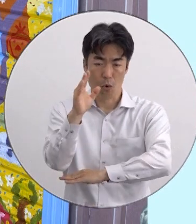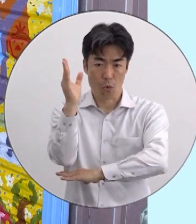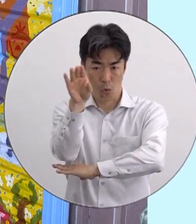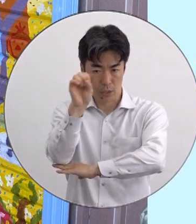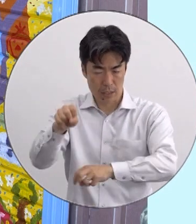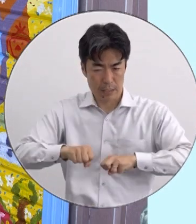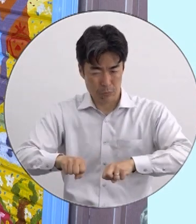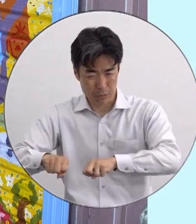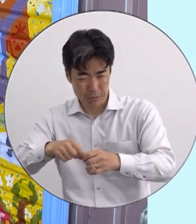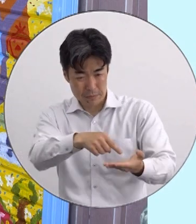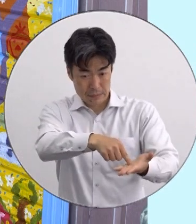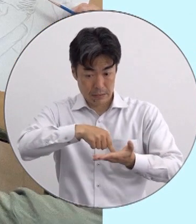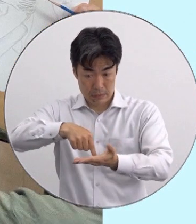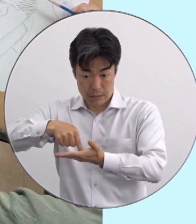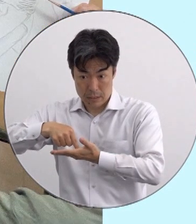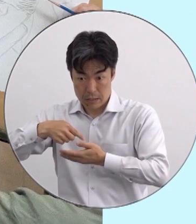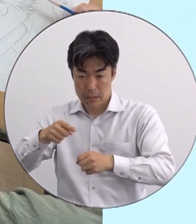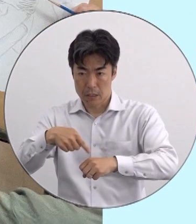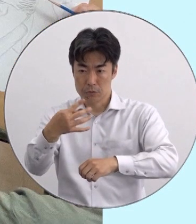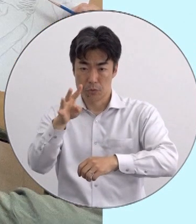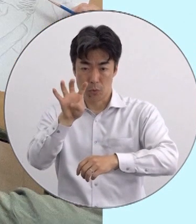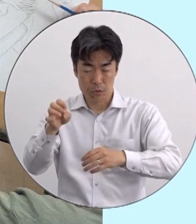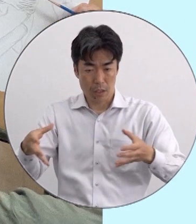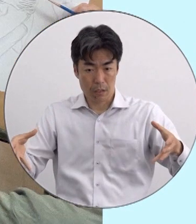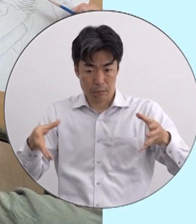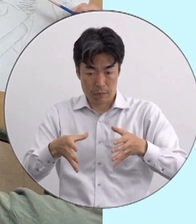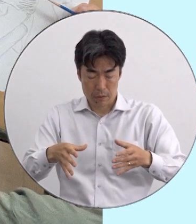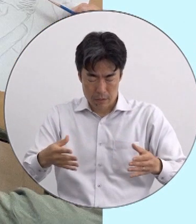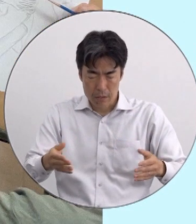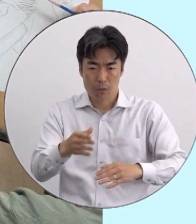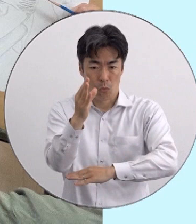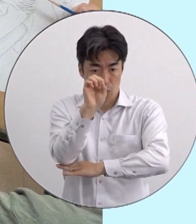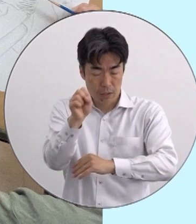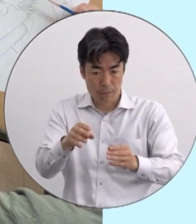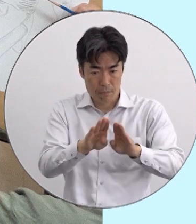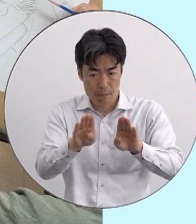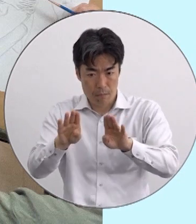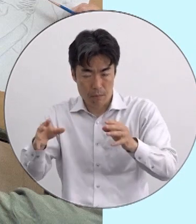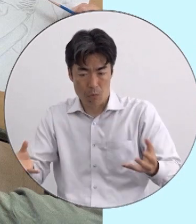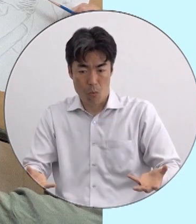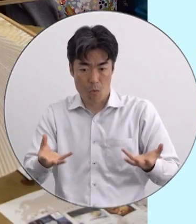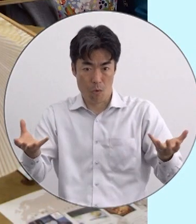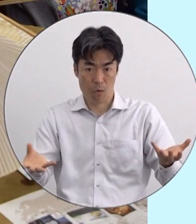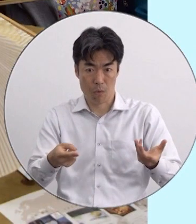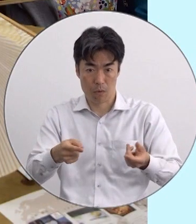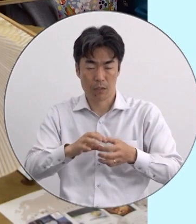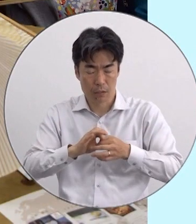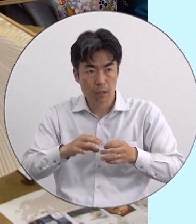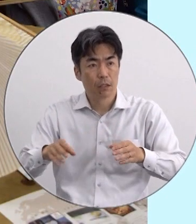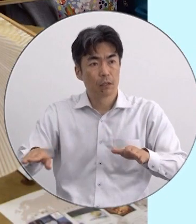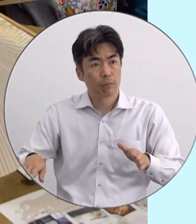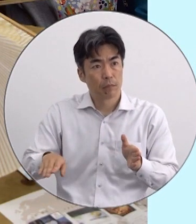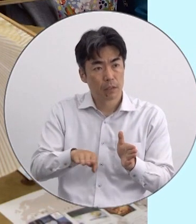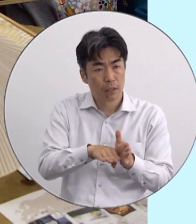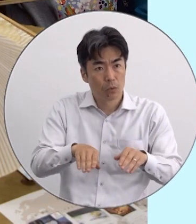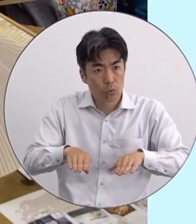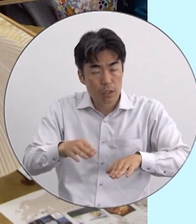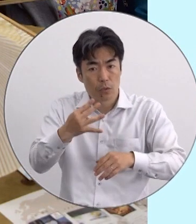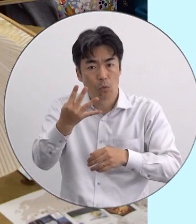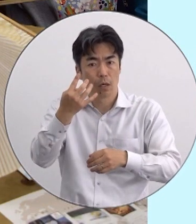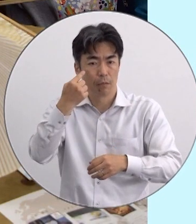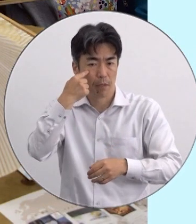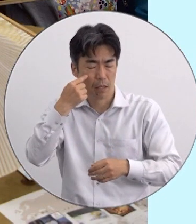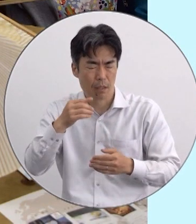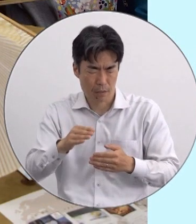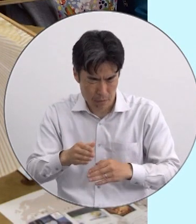が手を挙げていただいて、 すごい数ですね。 やりたいやりたいっていうことで盛り上がって、で今年おかげさまで4回目